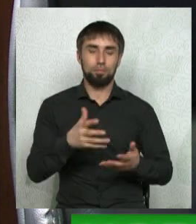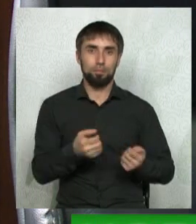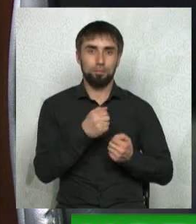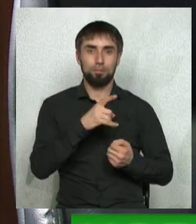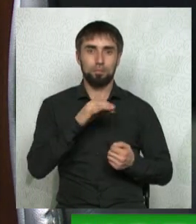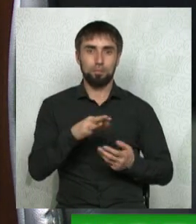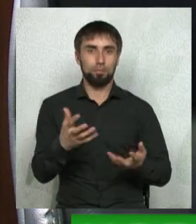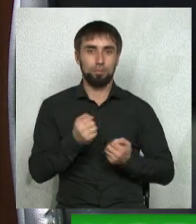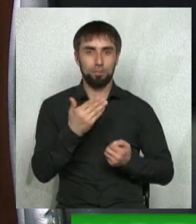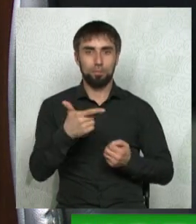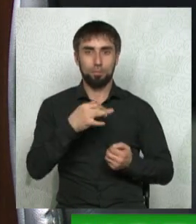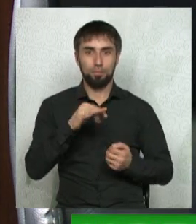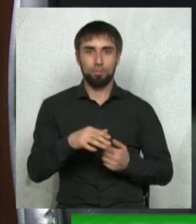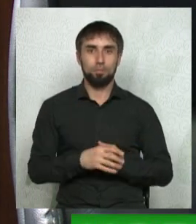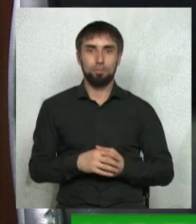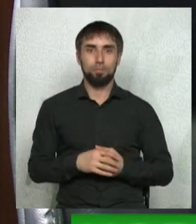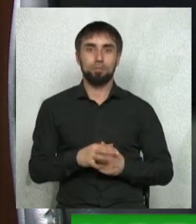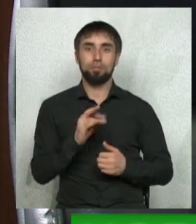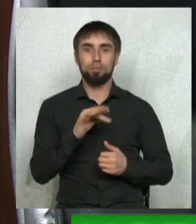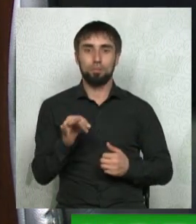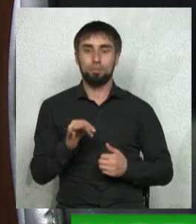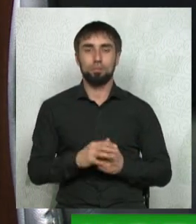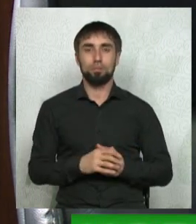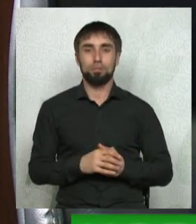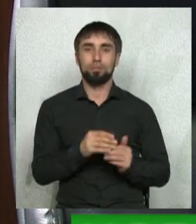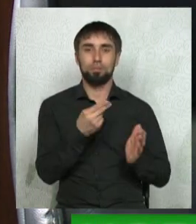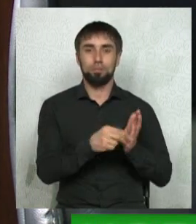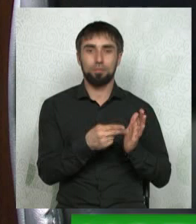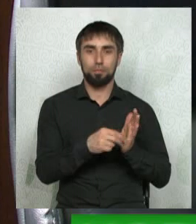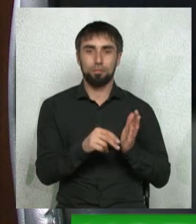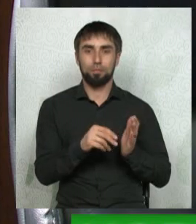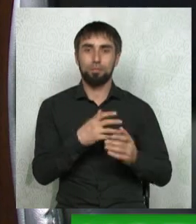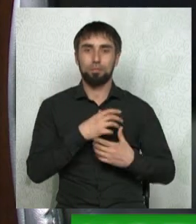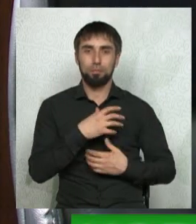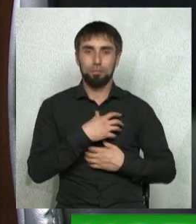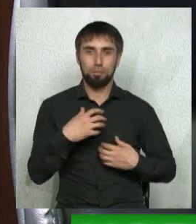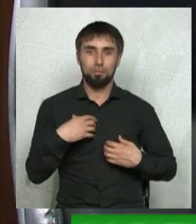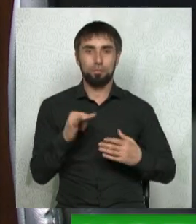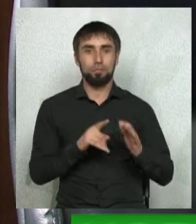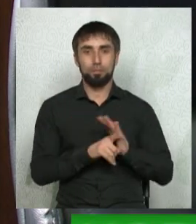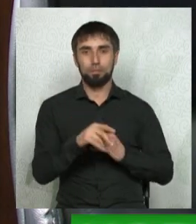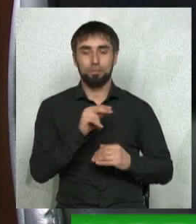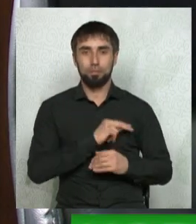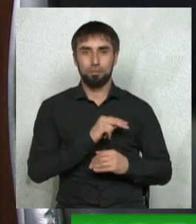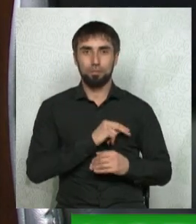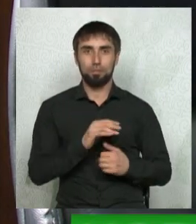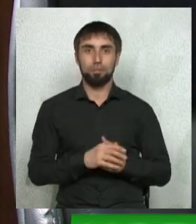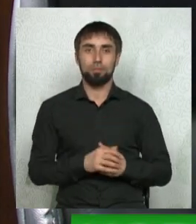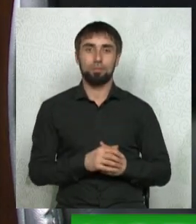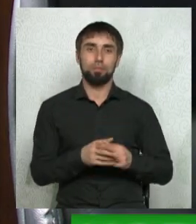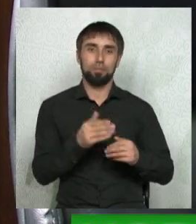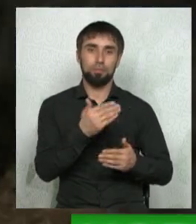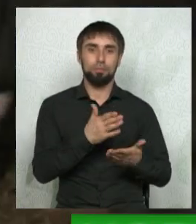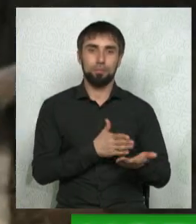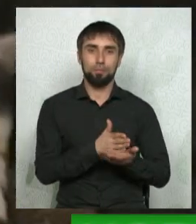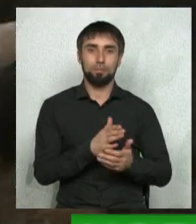счет получения вот этих грантов они закупают животных, начинают работать в этом